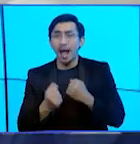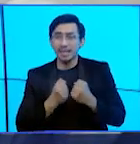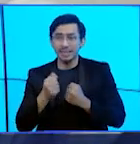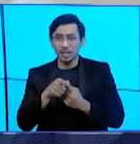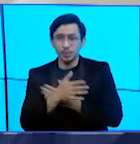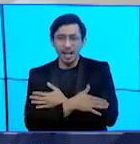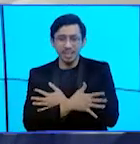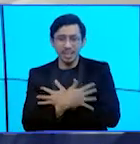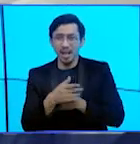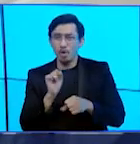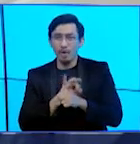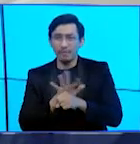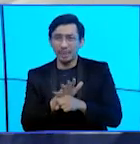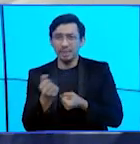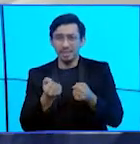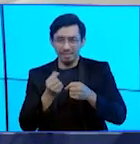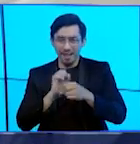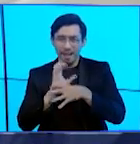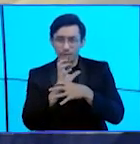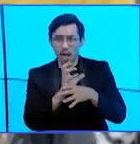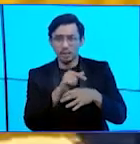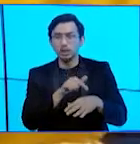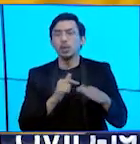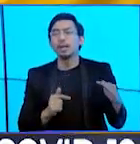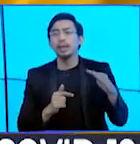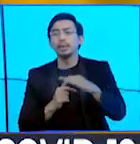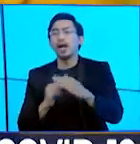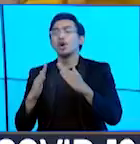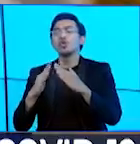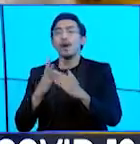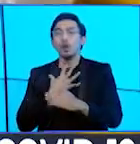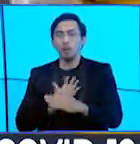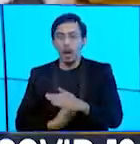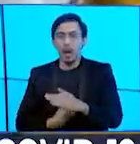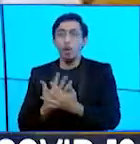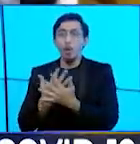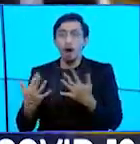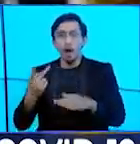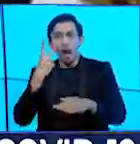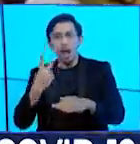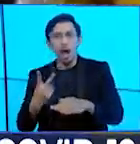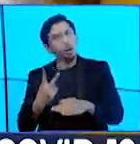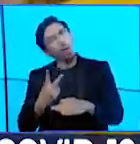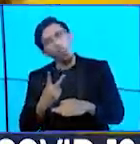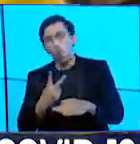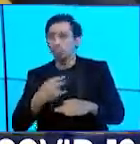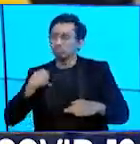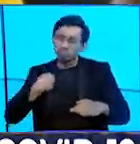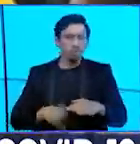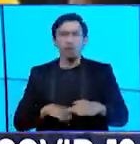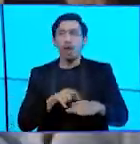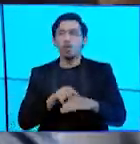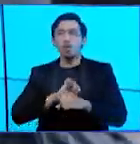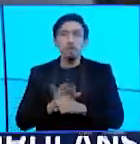diantar mobil ambulans ke rumah duka. Ratusan warga tidak terima bidan yang tengah hamil 6 bulan ini dinyatakan positif COVID-19.